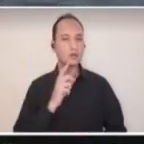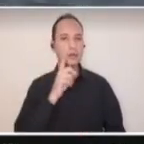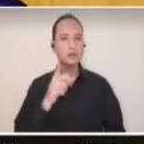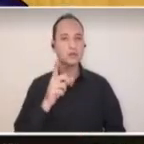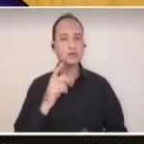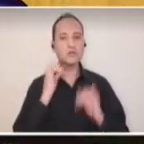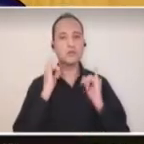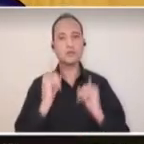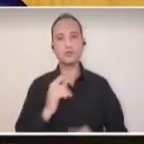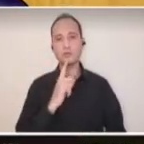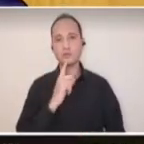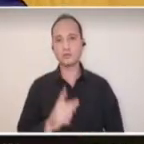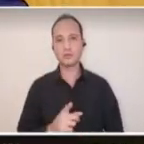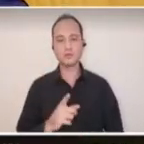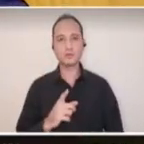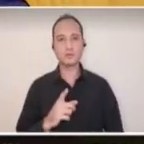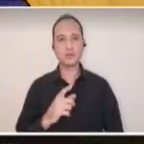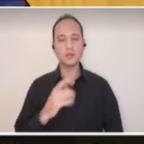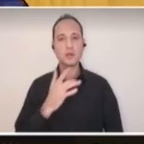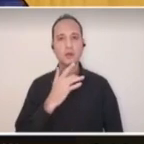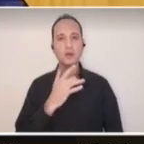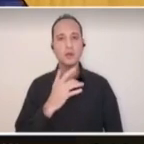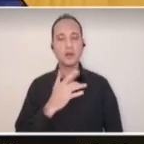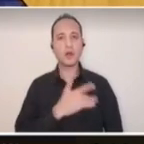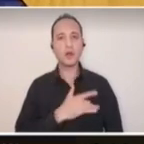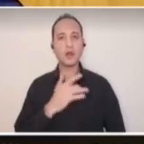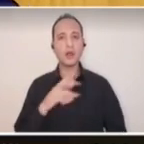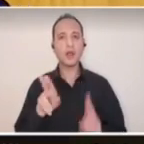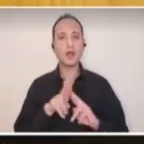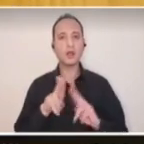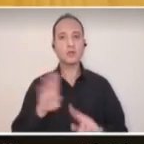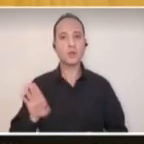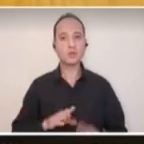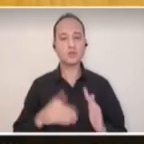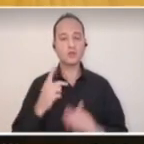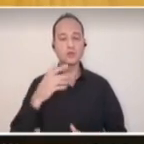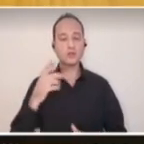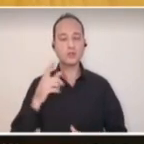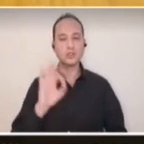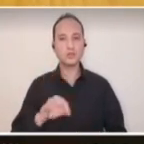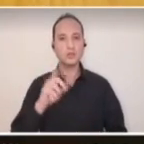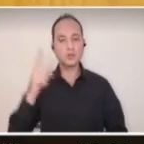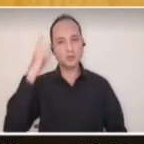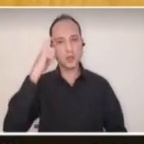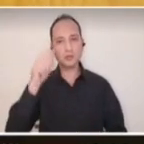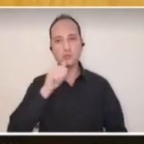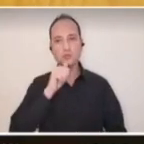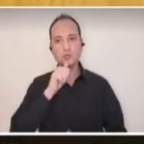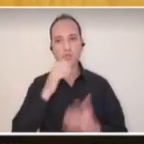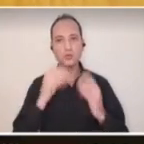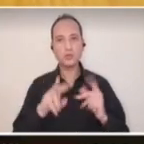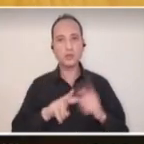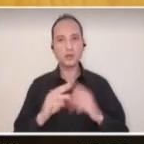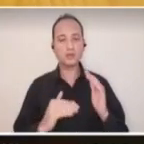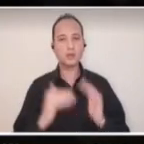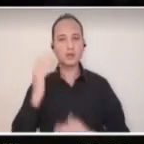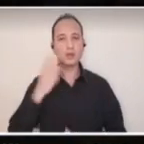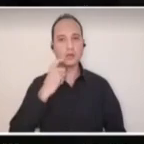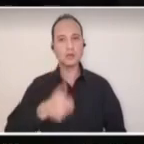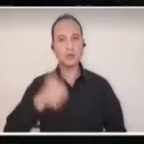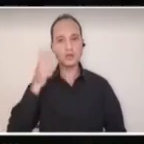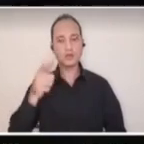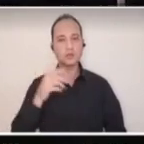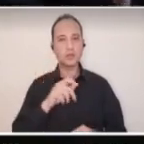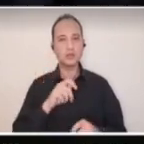namertliktir. Kanadoğlu'ndan sonra şimdi de devreye beyni sulanmış Yargıtay eski başkanı mı girmiştir?